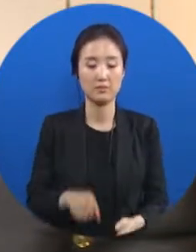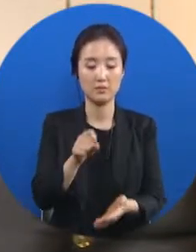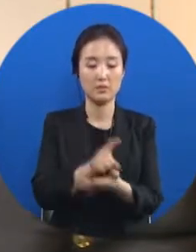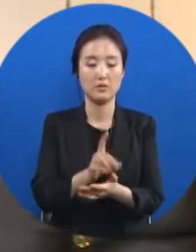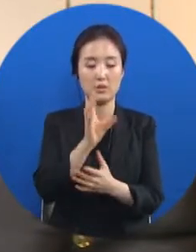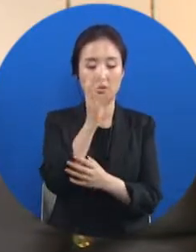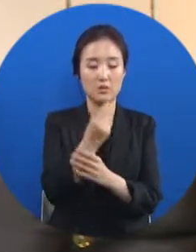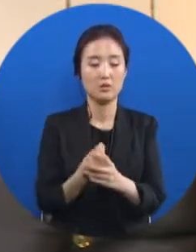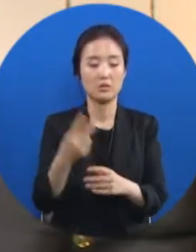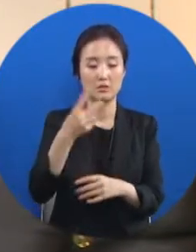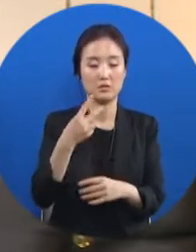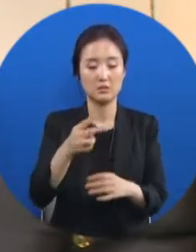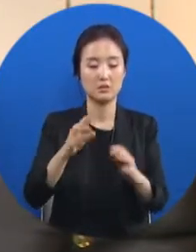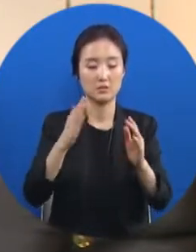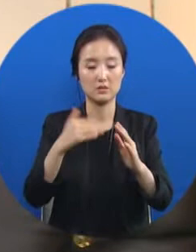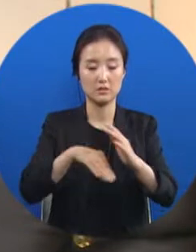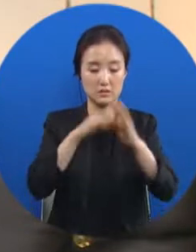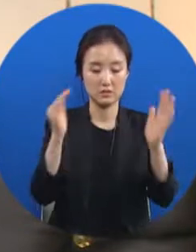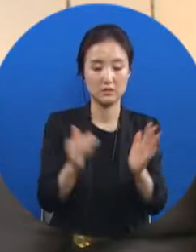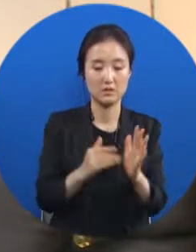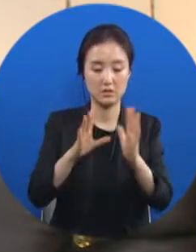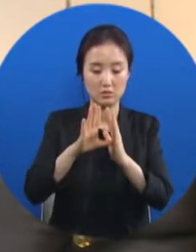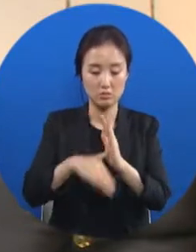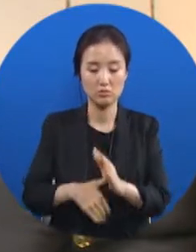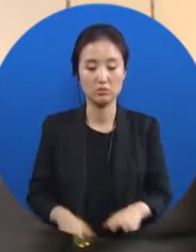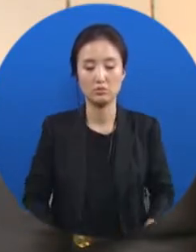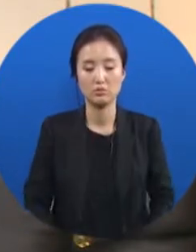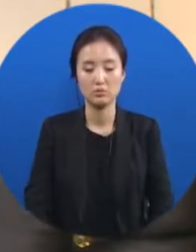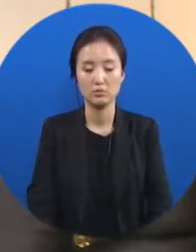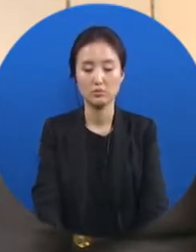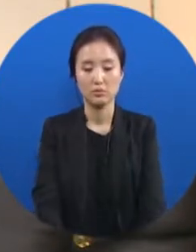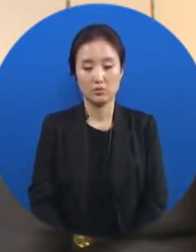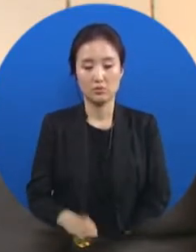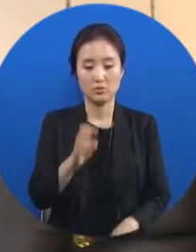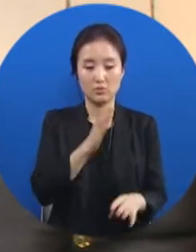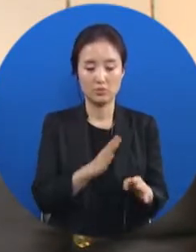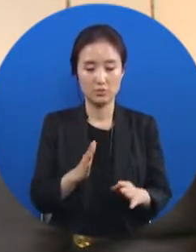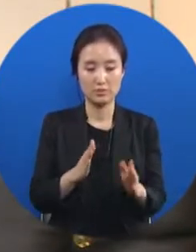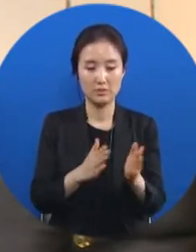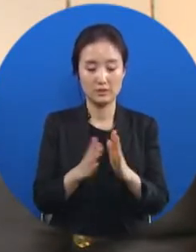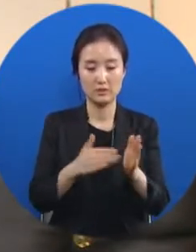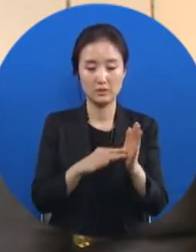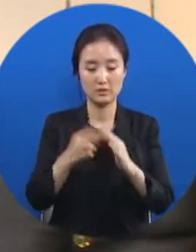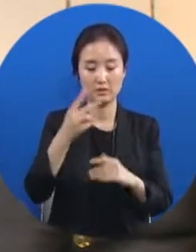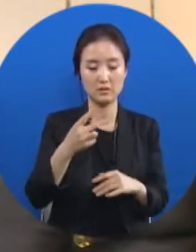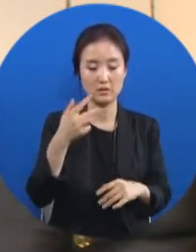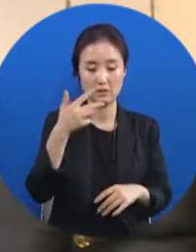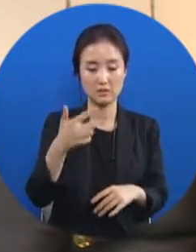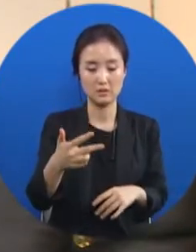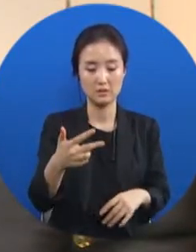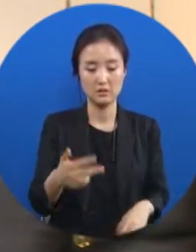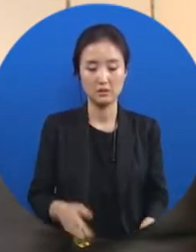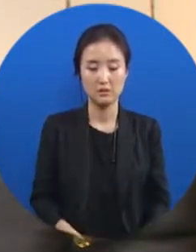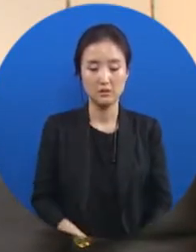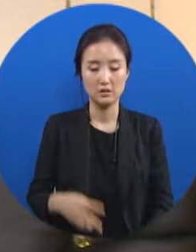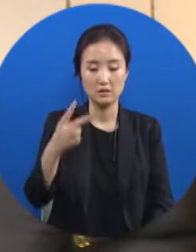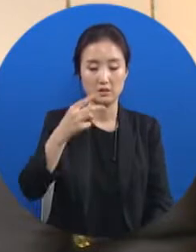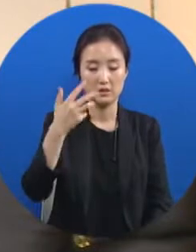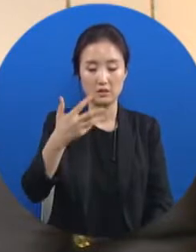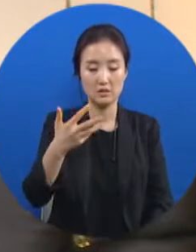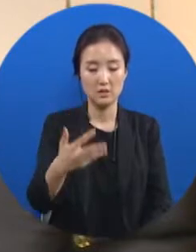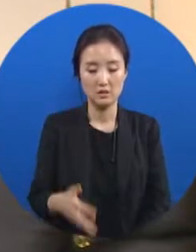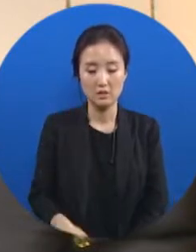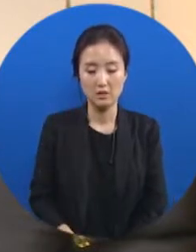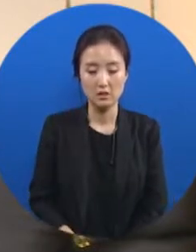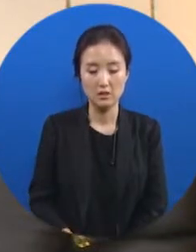월드컵이 2002년 될 때 시작해서 그 전에 준비해서 시작해서 2007년 이제 8년